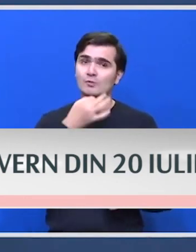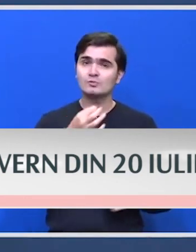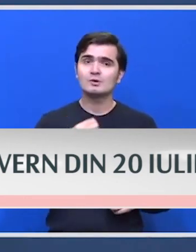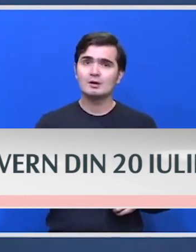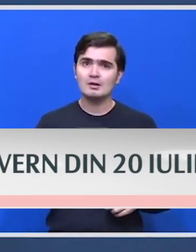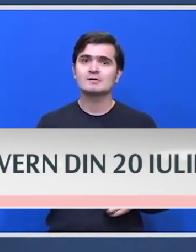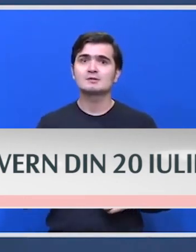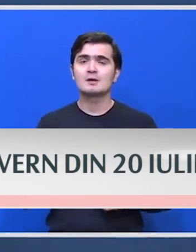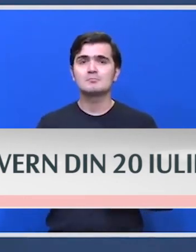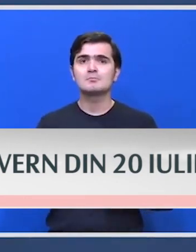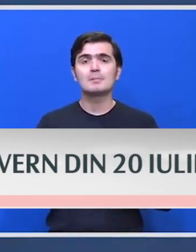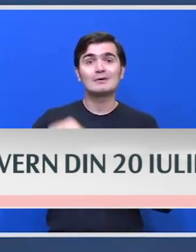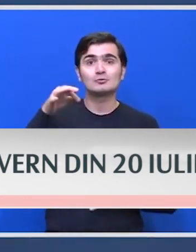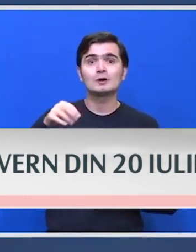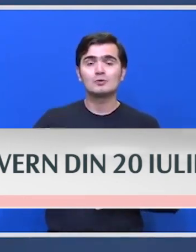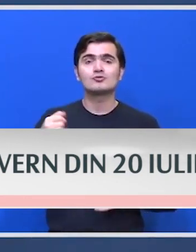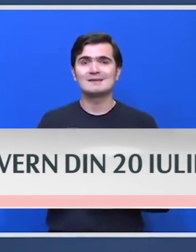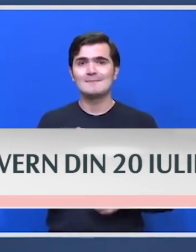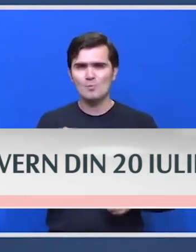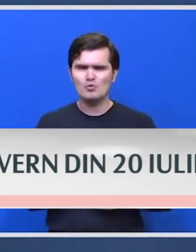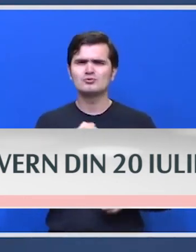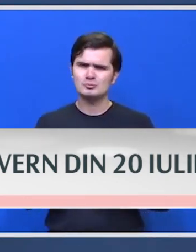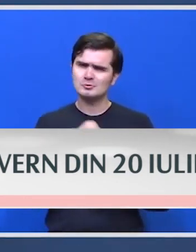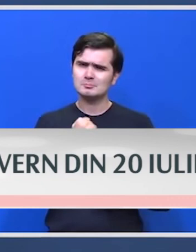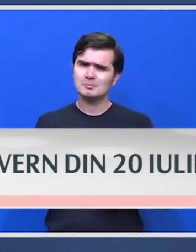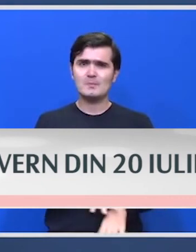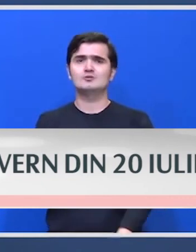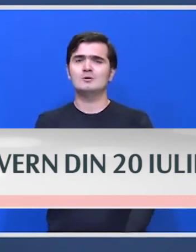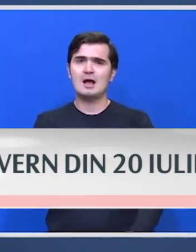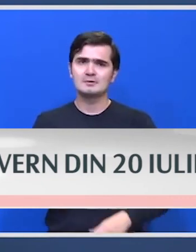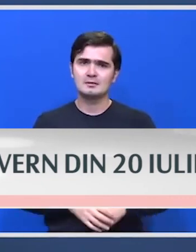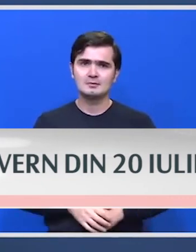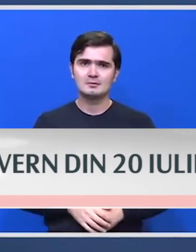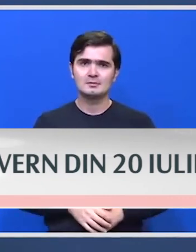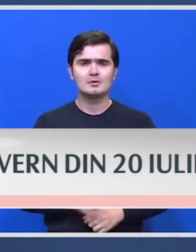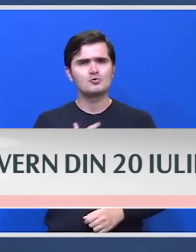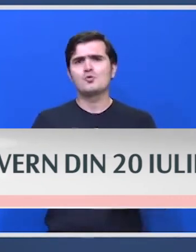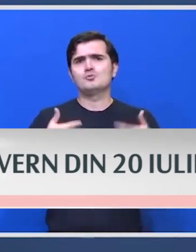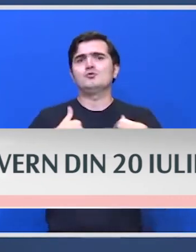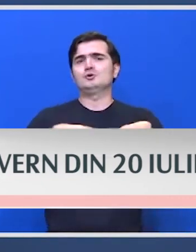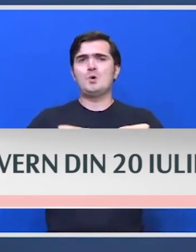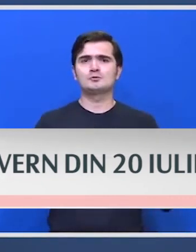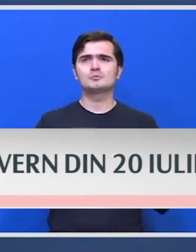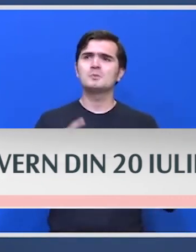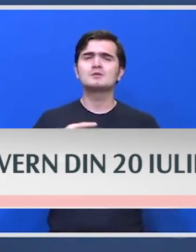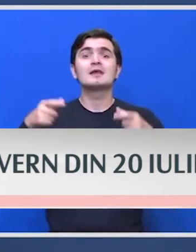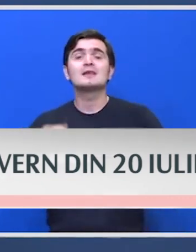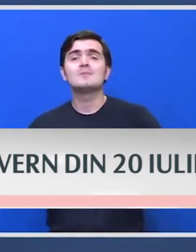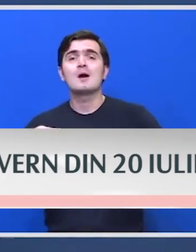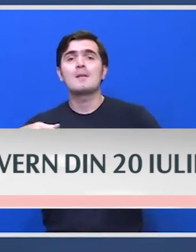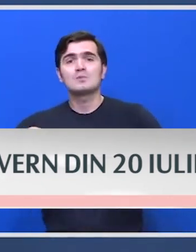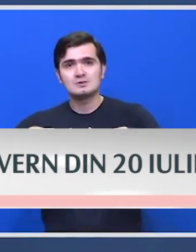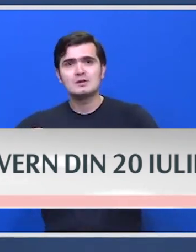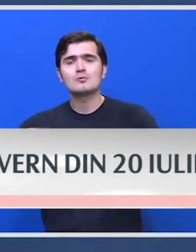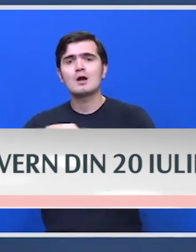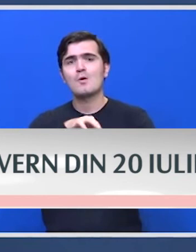rodul unei munci efectiv impresionante, pe care nu pot să-mi asum eu, e o echipă a Ministerului care a